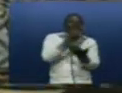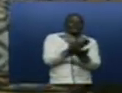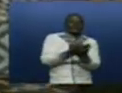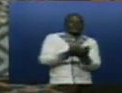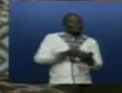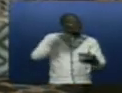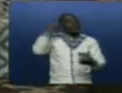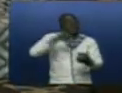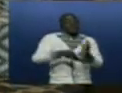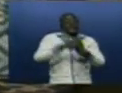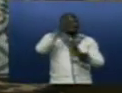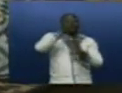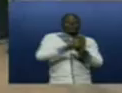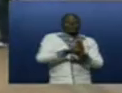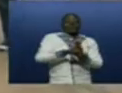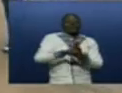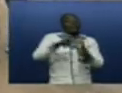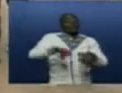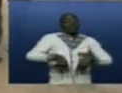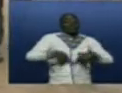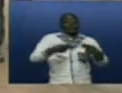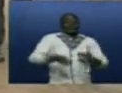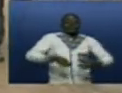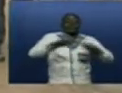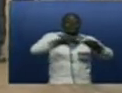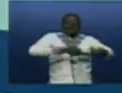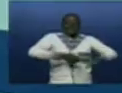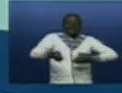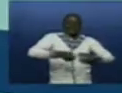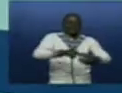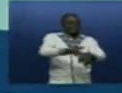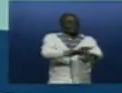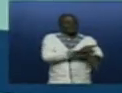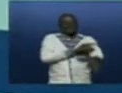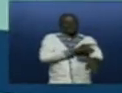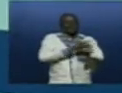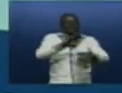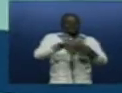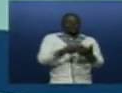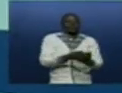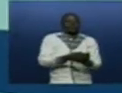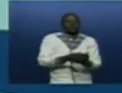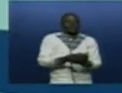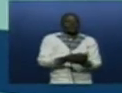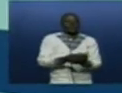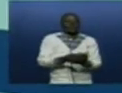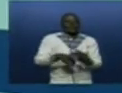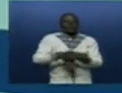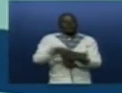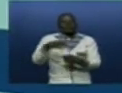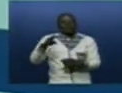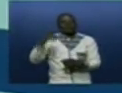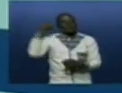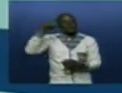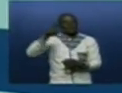développement en vue de contribuer à la gestion durable des ressources naturelles. Hors de chez nous, la peste fait